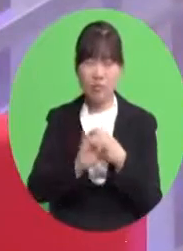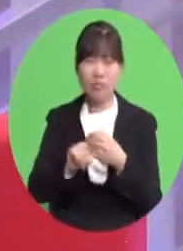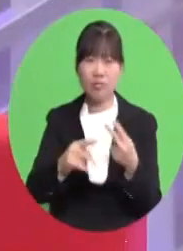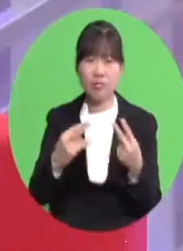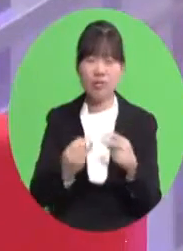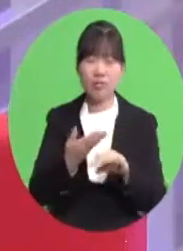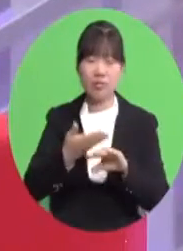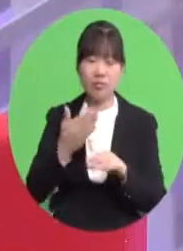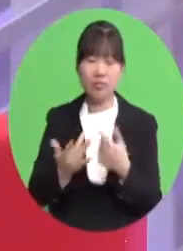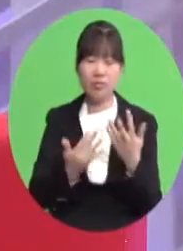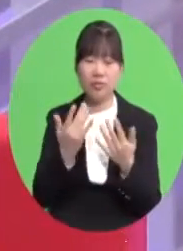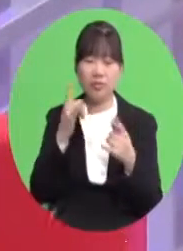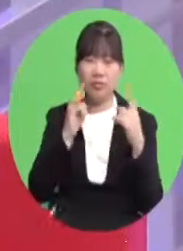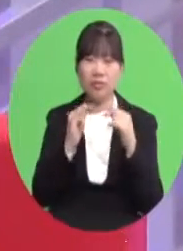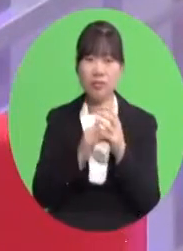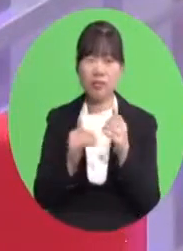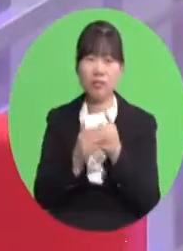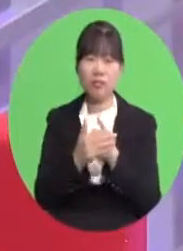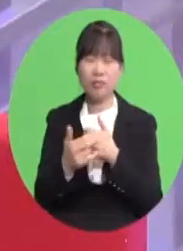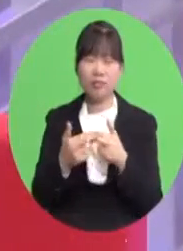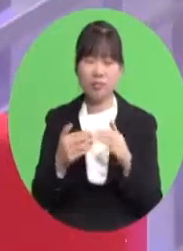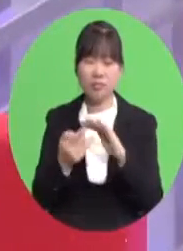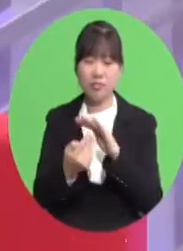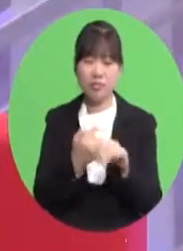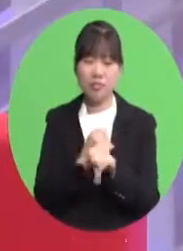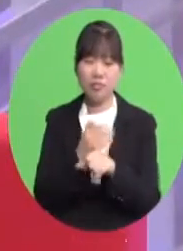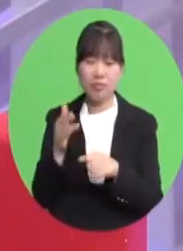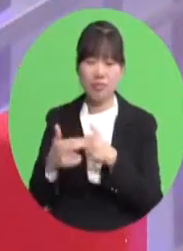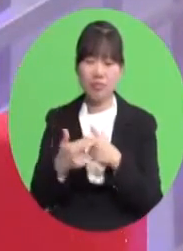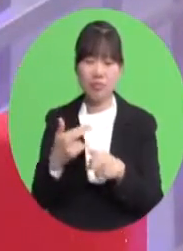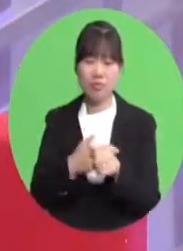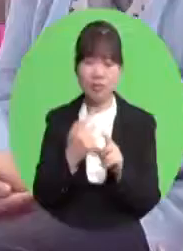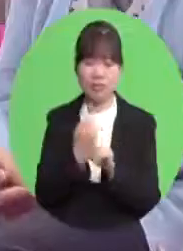2도 이상의 화상이기 때문에 병원에 내원하셔서 전문의의 진료를 보시는 게 좋겠습니다.